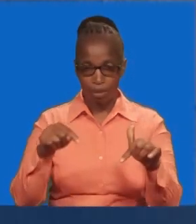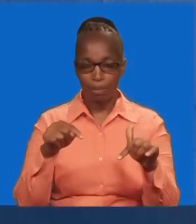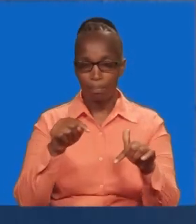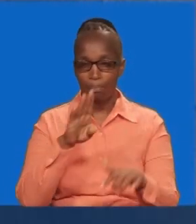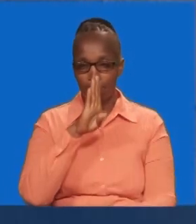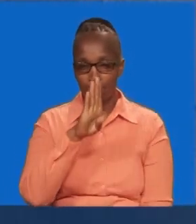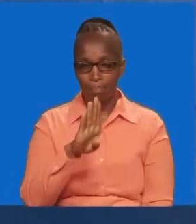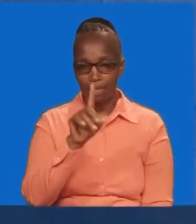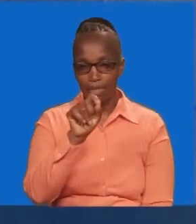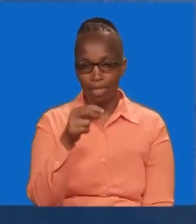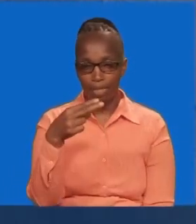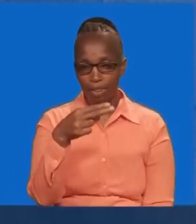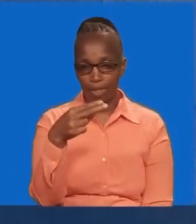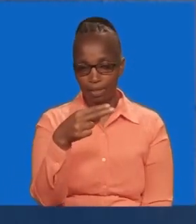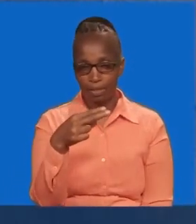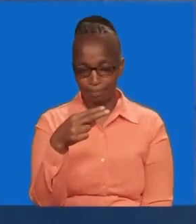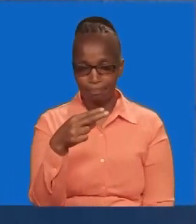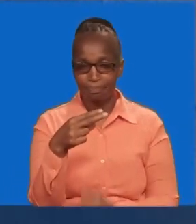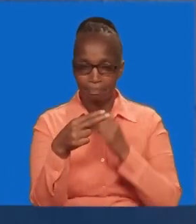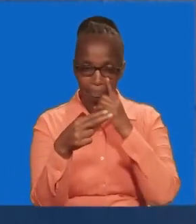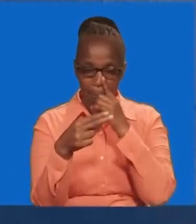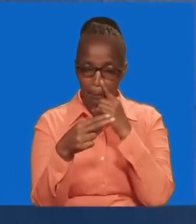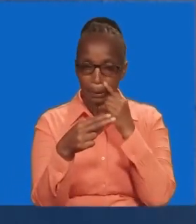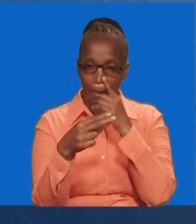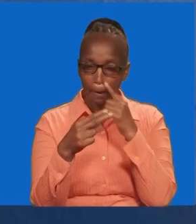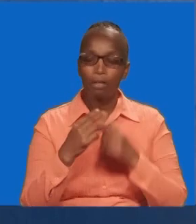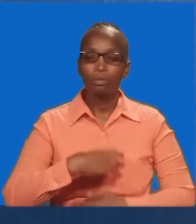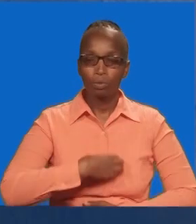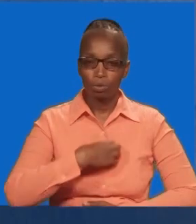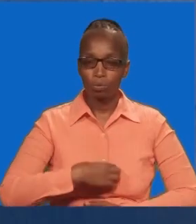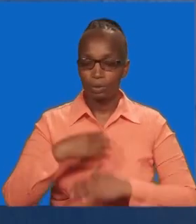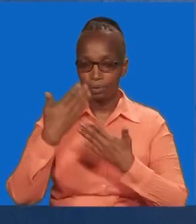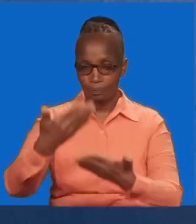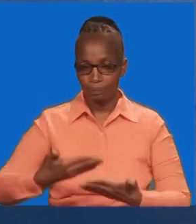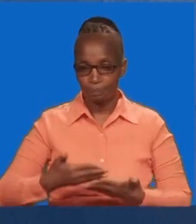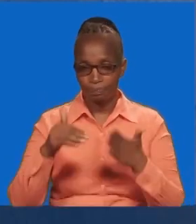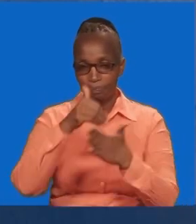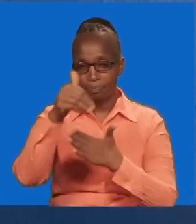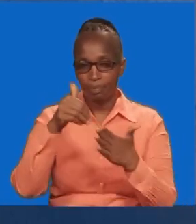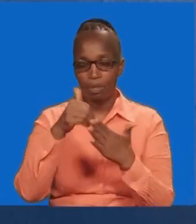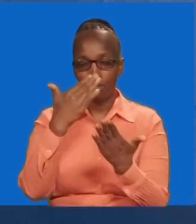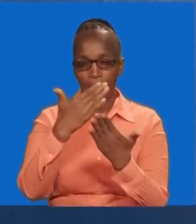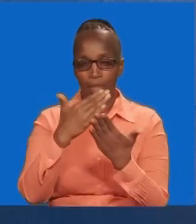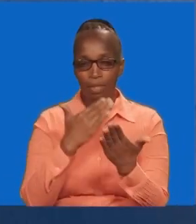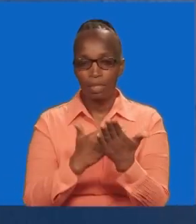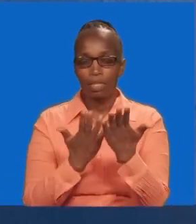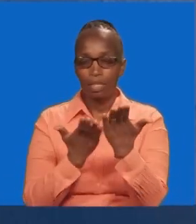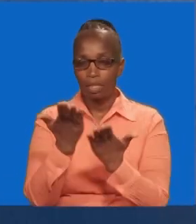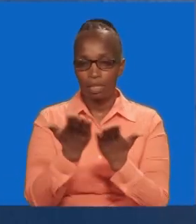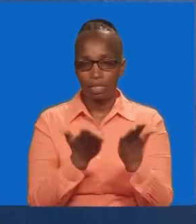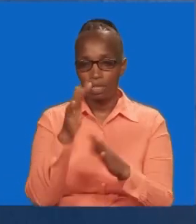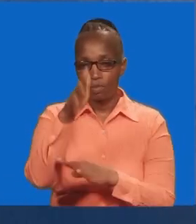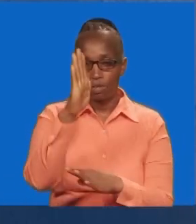Siku ya Alhamisi ambapo asubuhi ya leo mpenzi mtazamaji ninakukaribisha katika kipindi cha Manyunyu ya